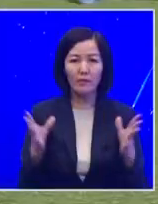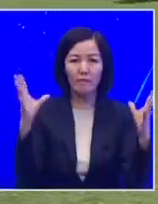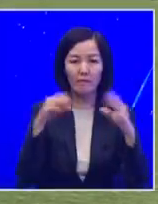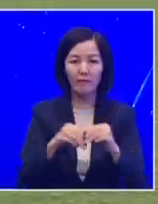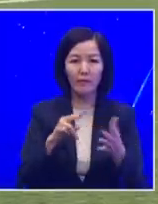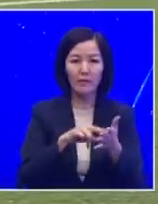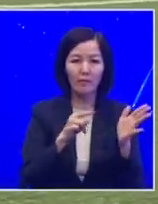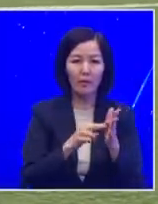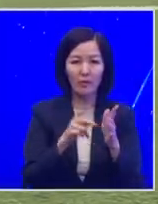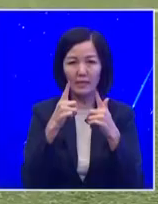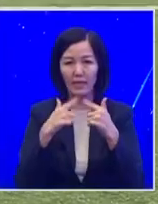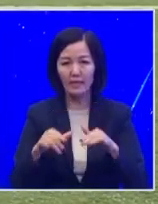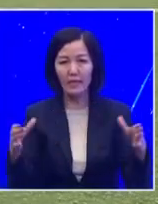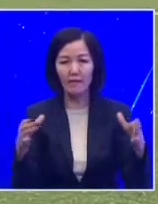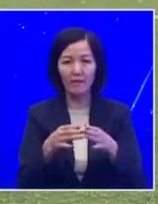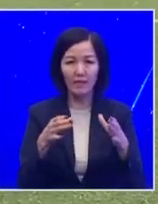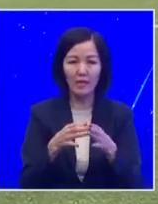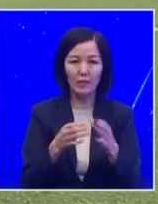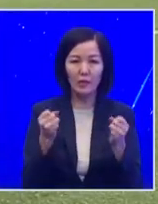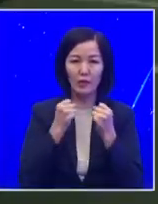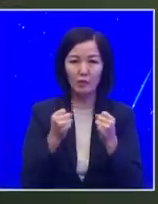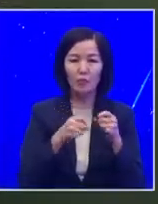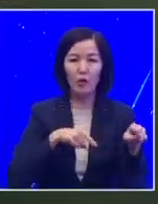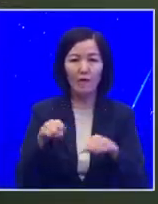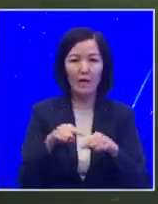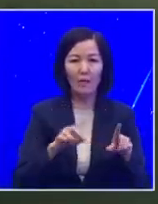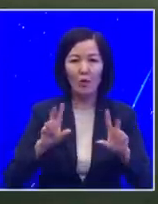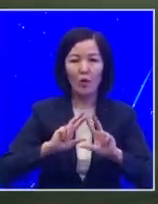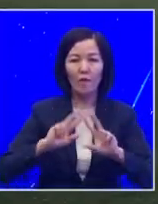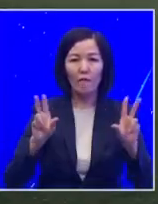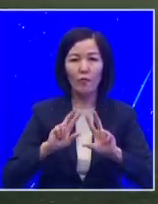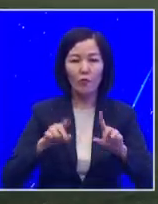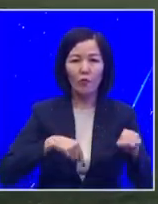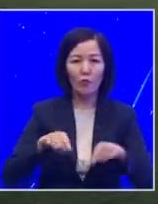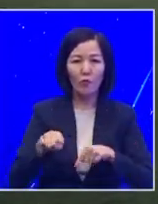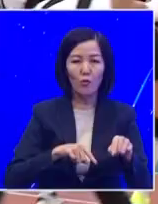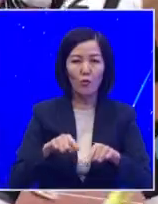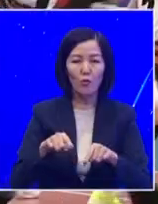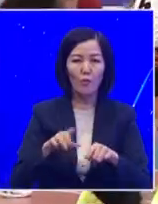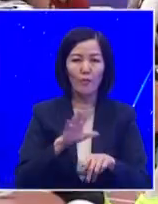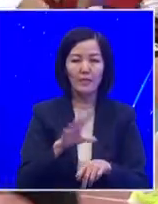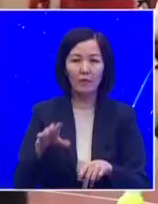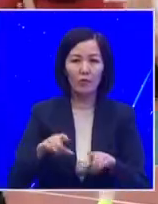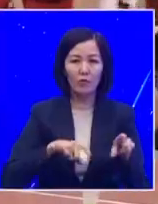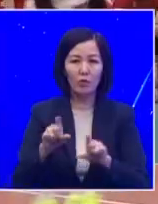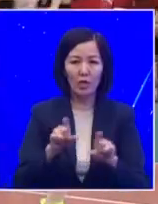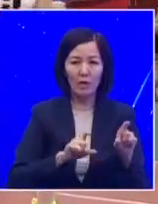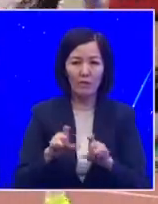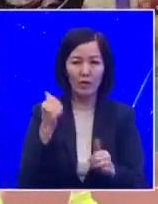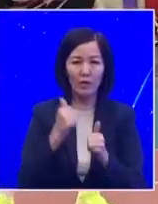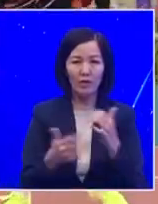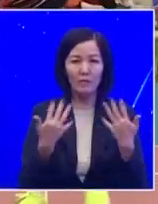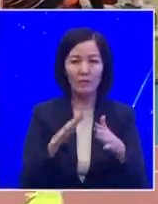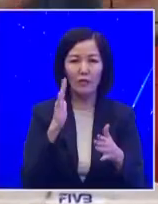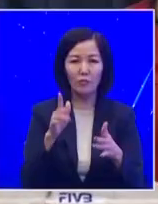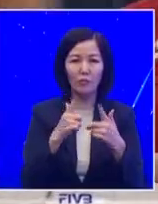области. Повсеместно планируется создание федерации спорта по волейболу, футболу, баскетболу и шахматам. В каждом селе